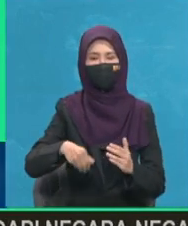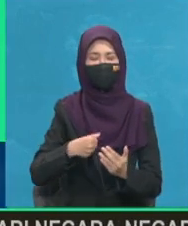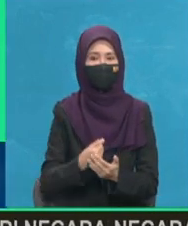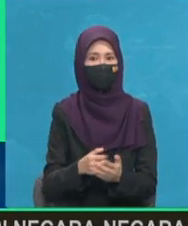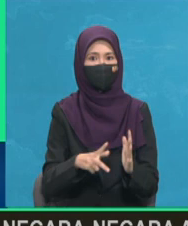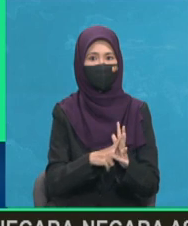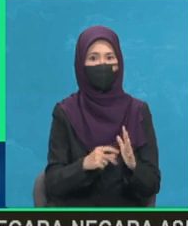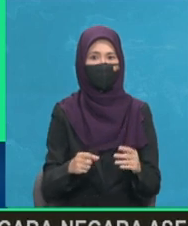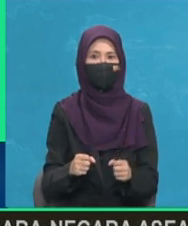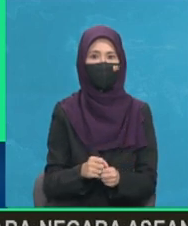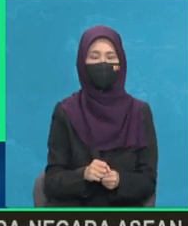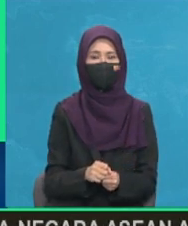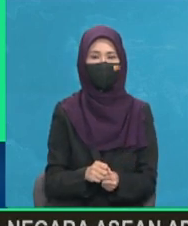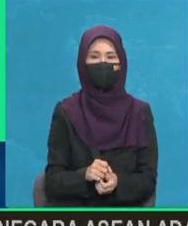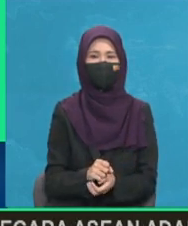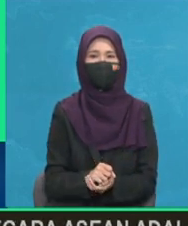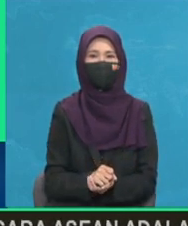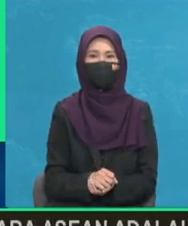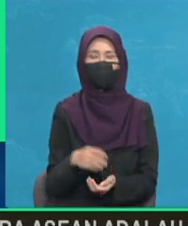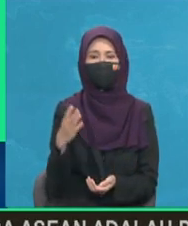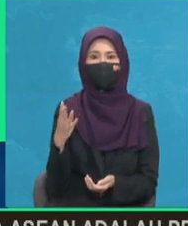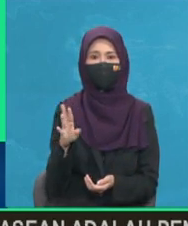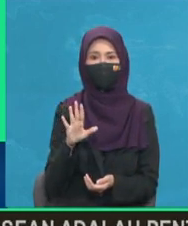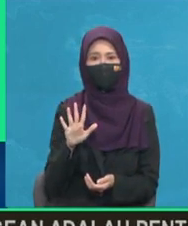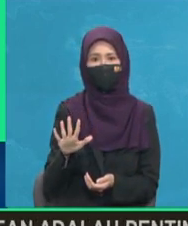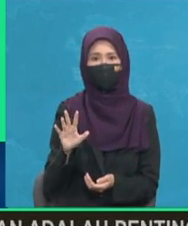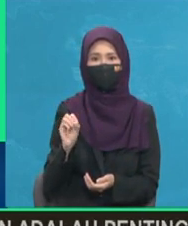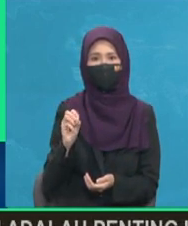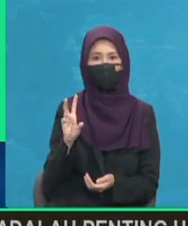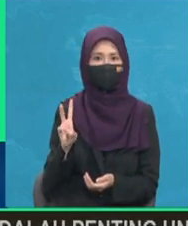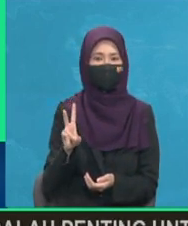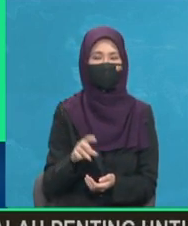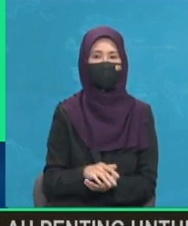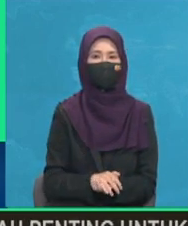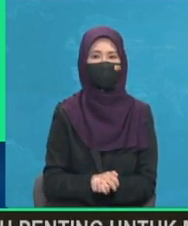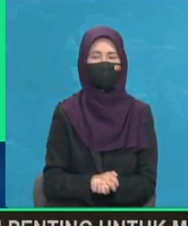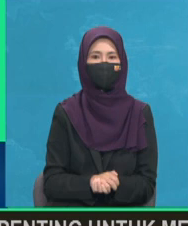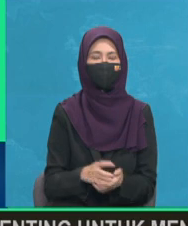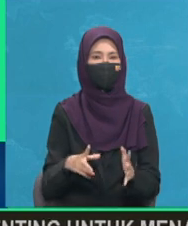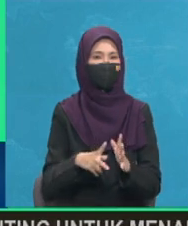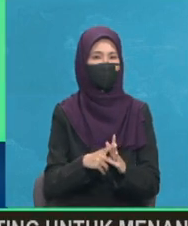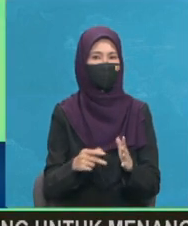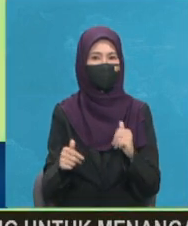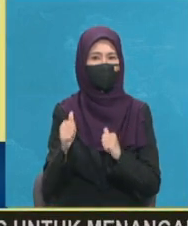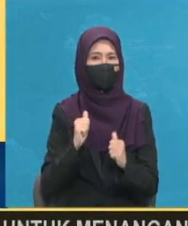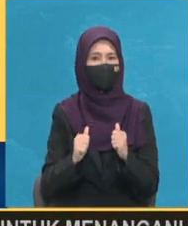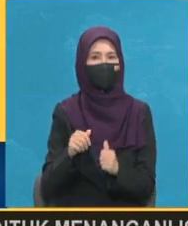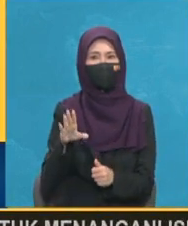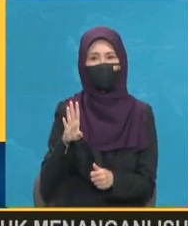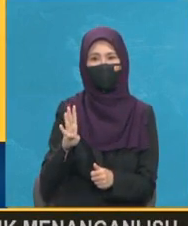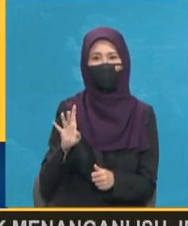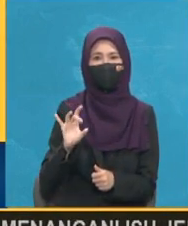sembuh di negara Brunei Darussalam kepada 14500 7 cash aneka jumlah gesek Villa sebanyak